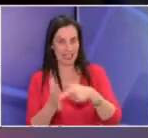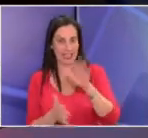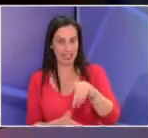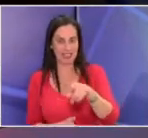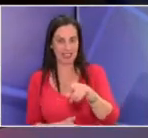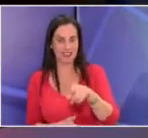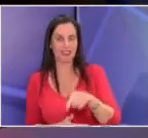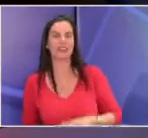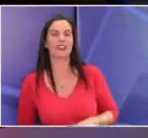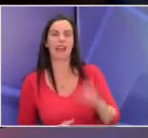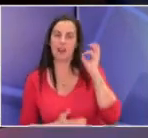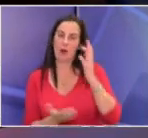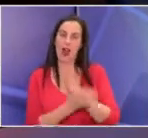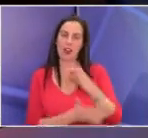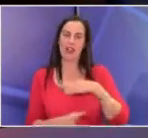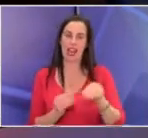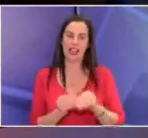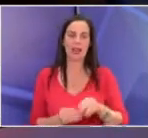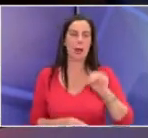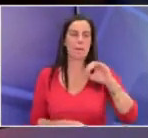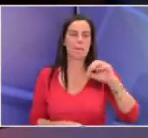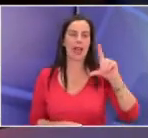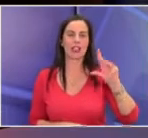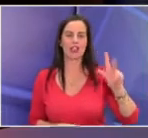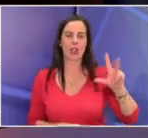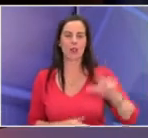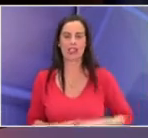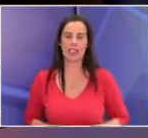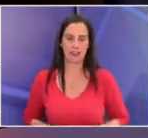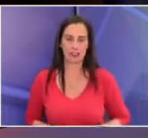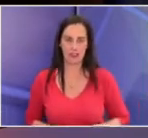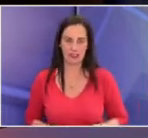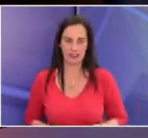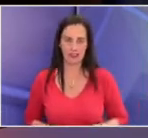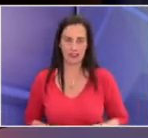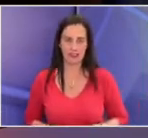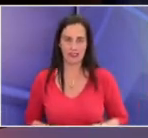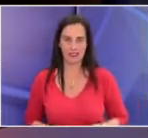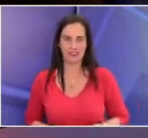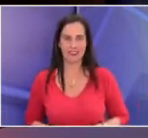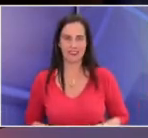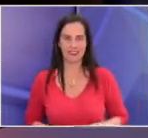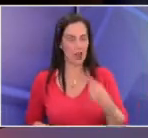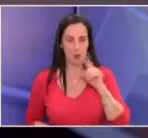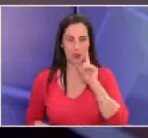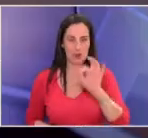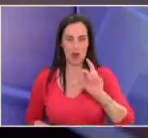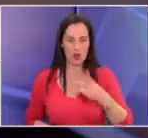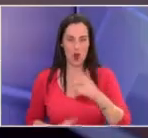יהיה. ותודה רבה לתמי שמע על התרגום לשפת הסימנים. משכן לילה, מעברון ומתחילים.